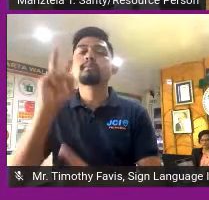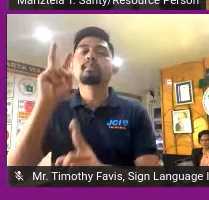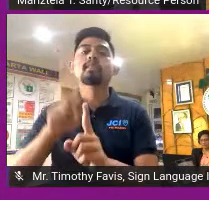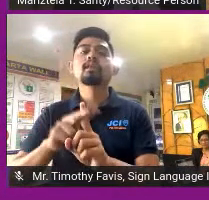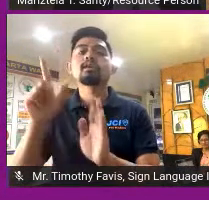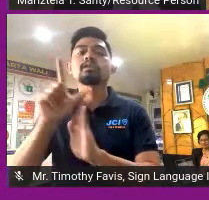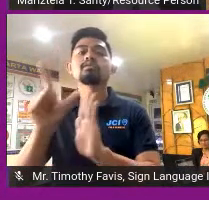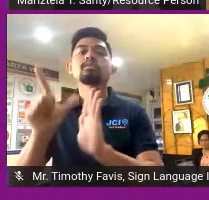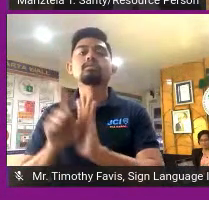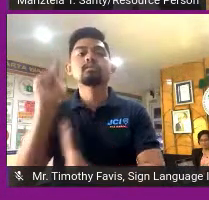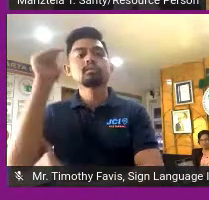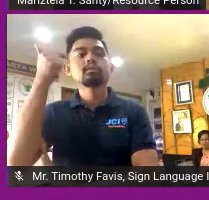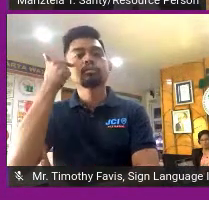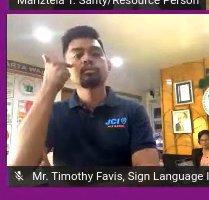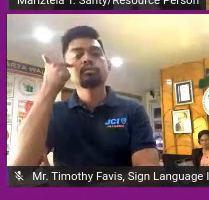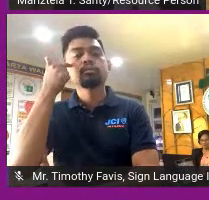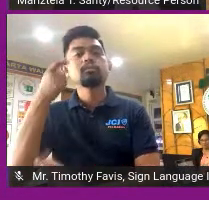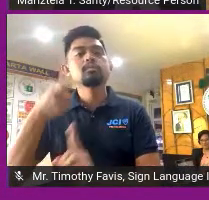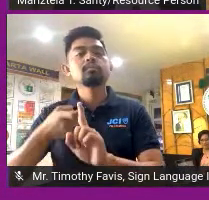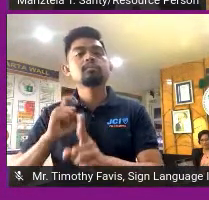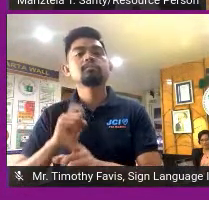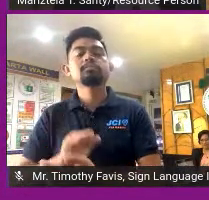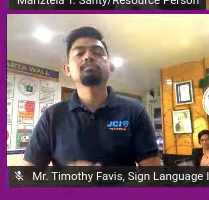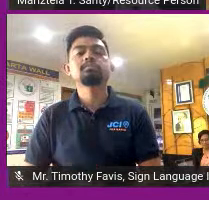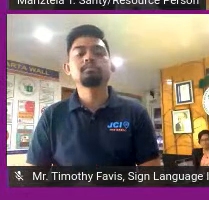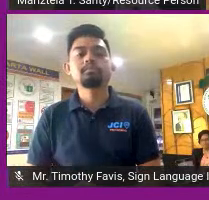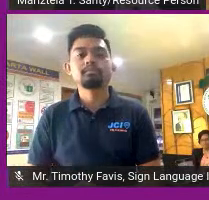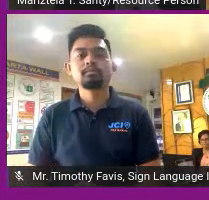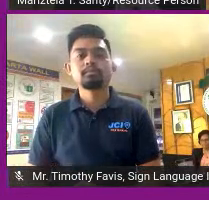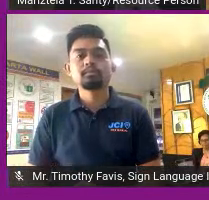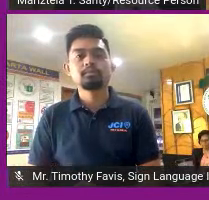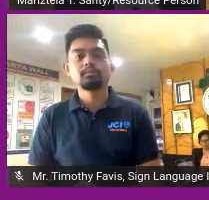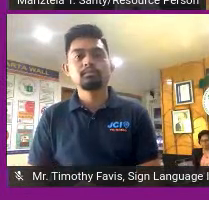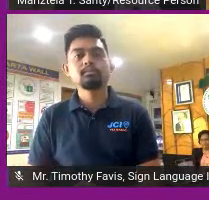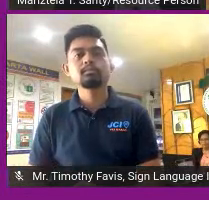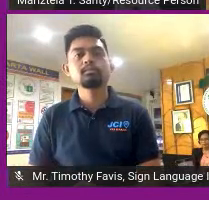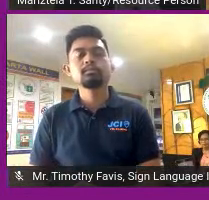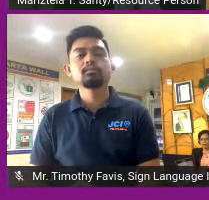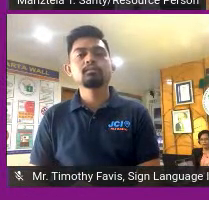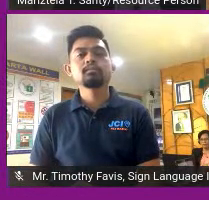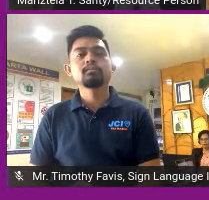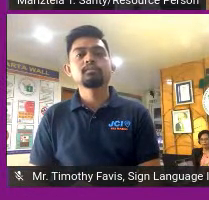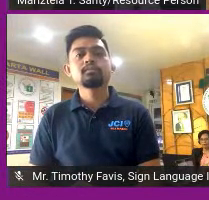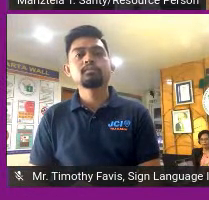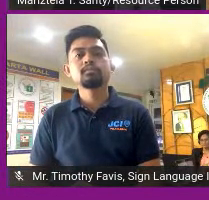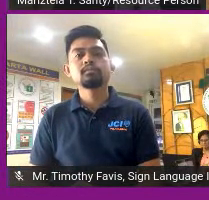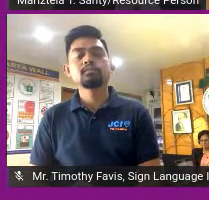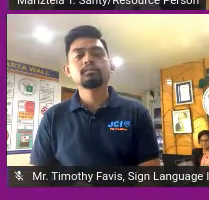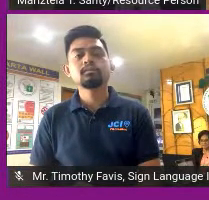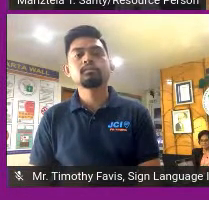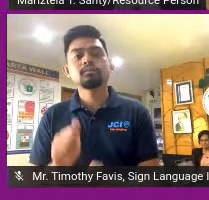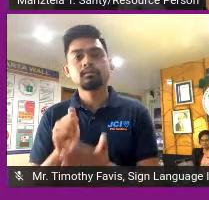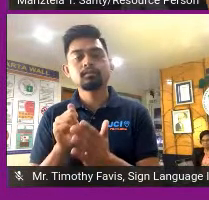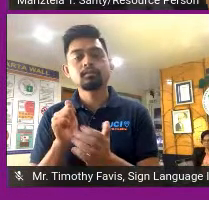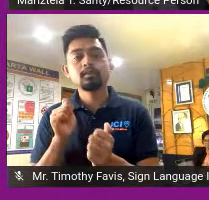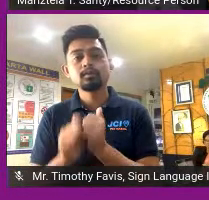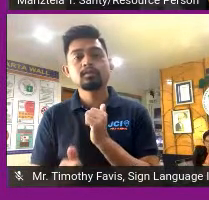mandates, strengthening rights of women and men and children. So yan po ang